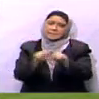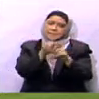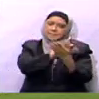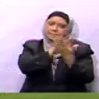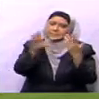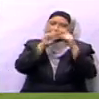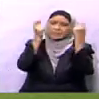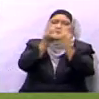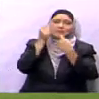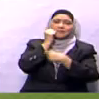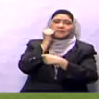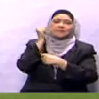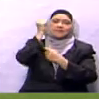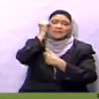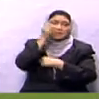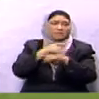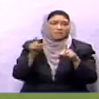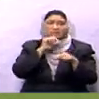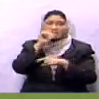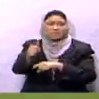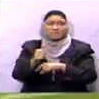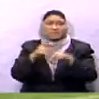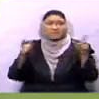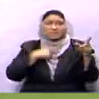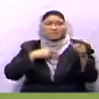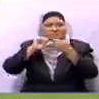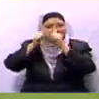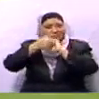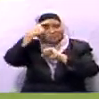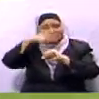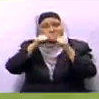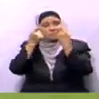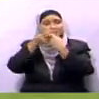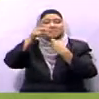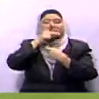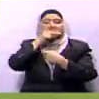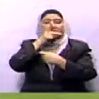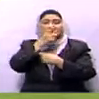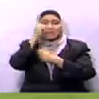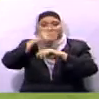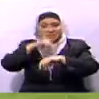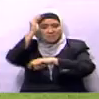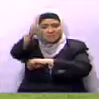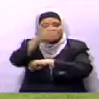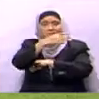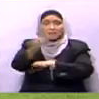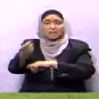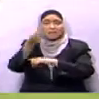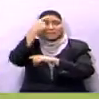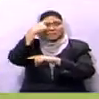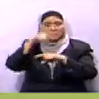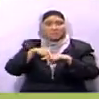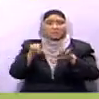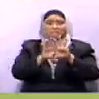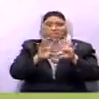melihat Kedah tidak berdepan ke tandusan pemain tempatan yang berbakat untuk masa depan pada aksi itu Kedah secara keseluruhannya dibarisi